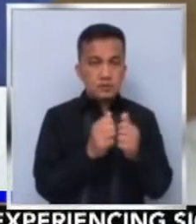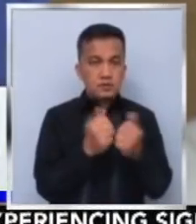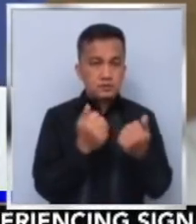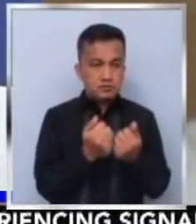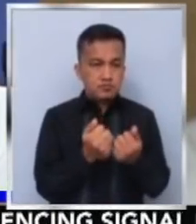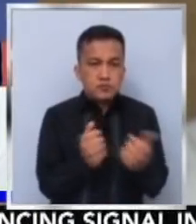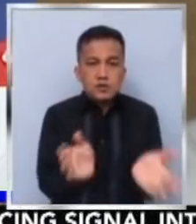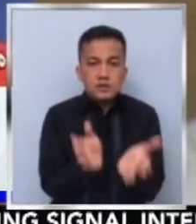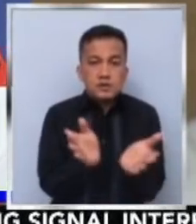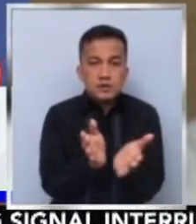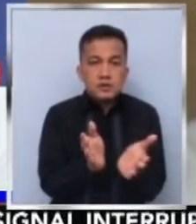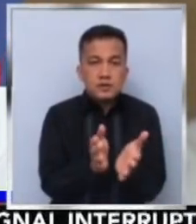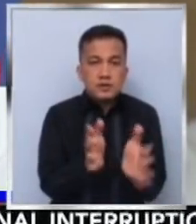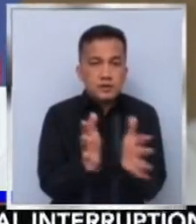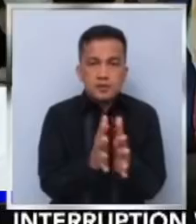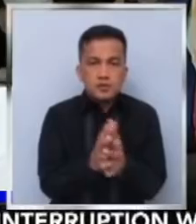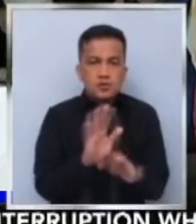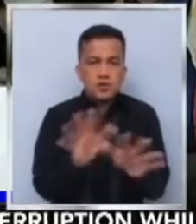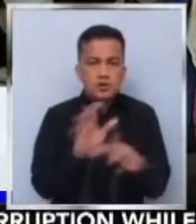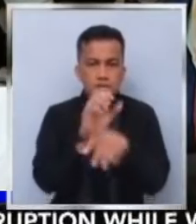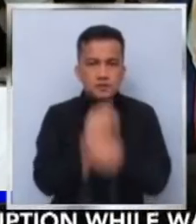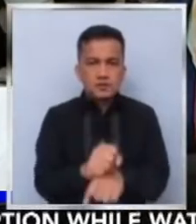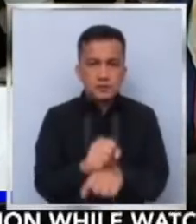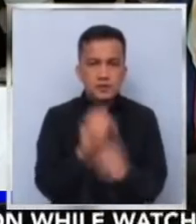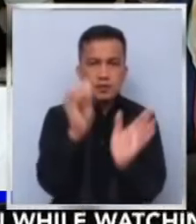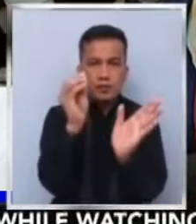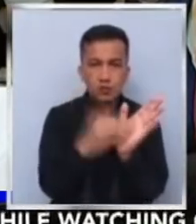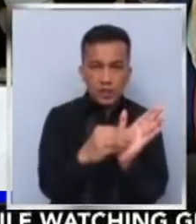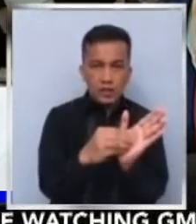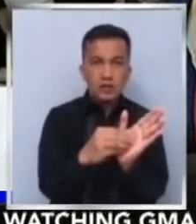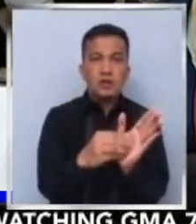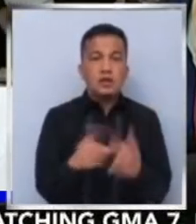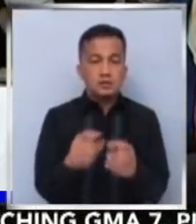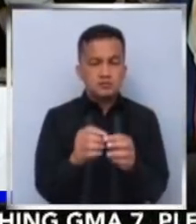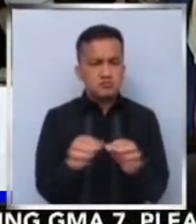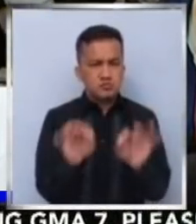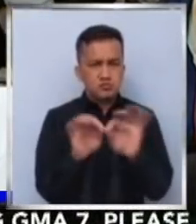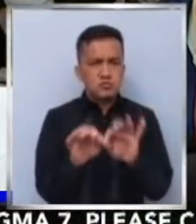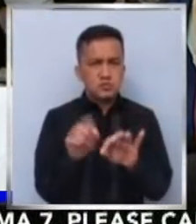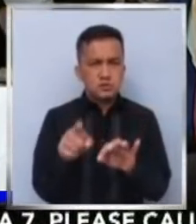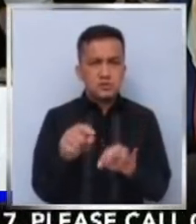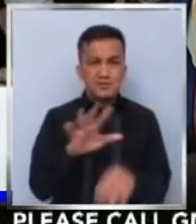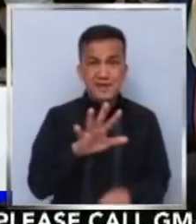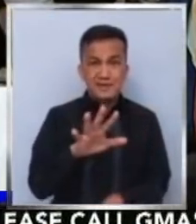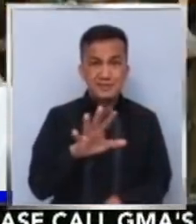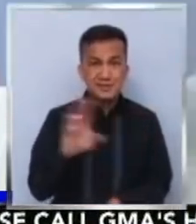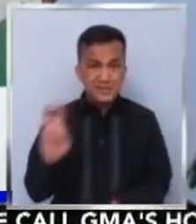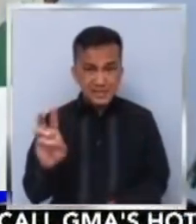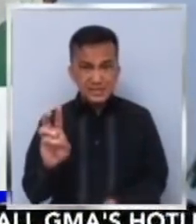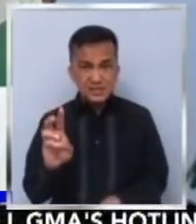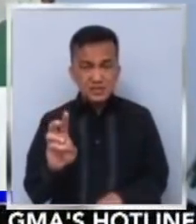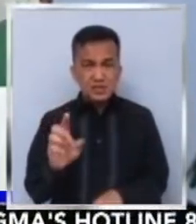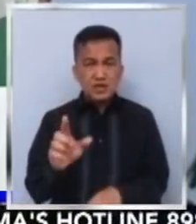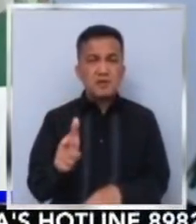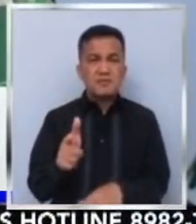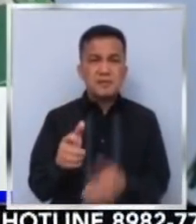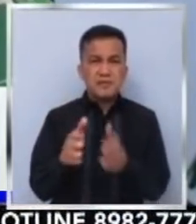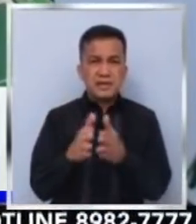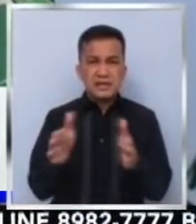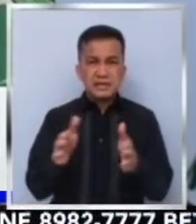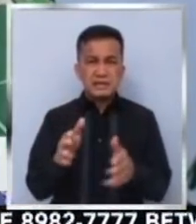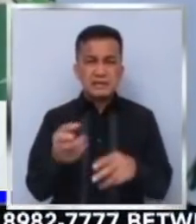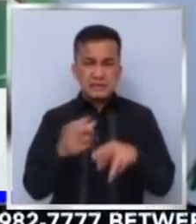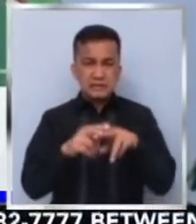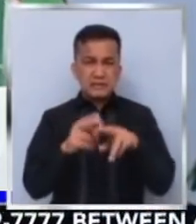vendors na huwag masanay sa pangungutang, lalo na sa tinatawag na 5-6 o yung mga loan sharks. Hindi kasama ni Pacquiao